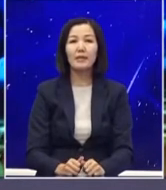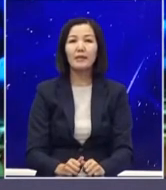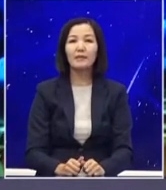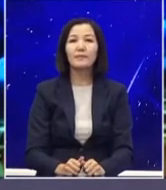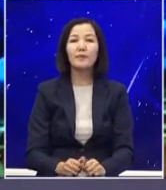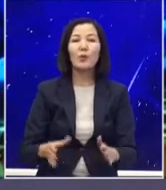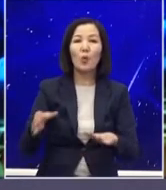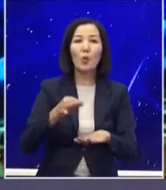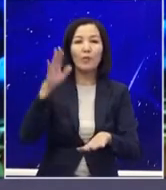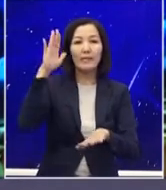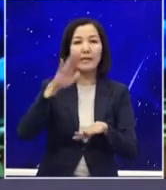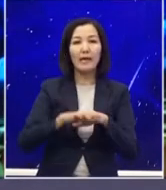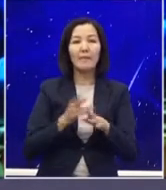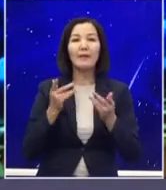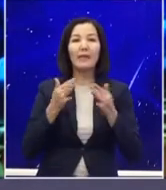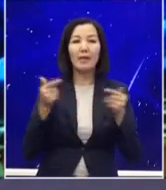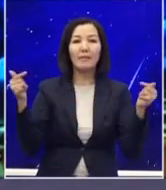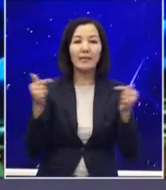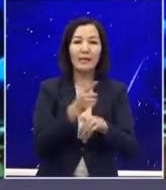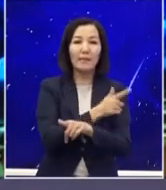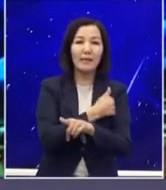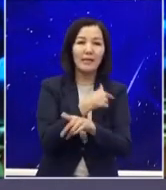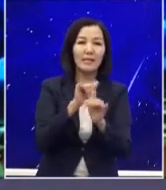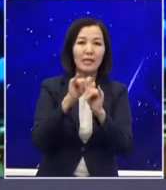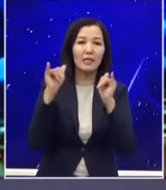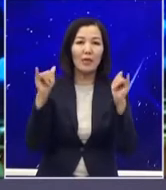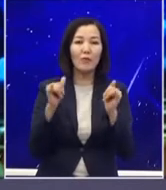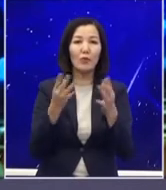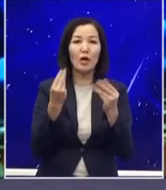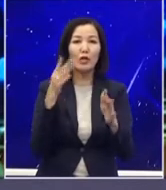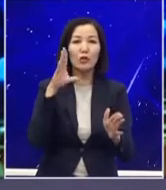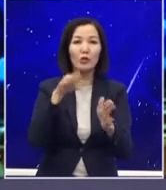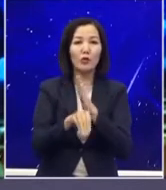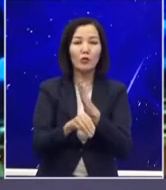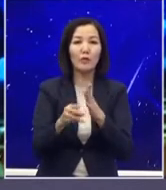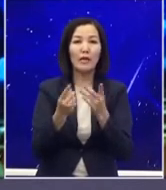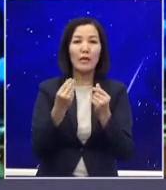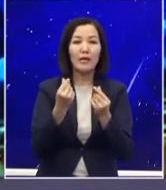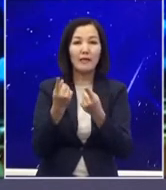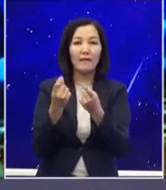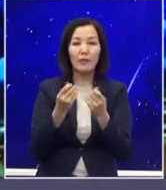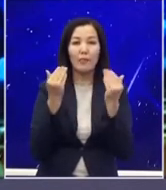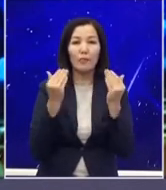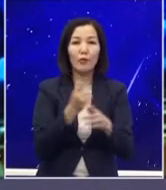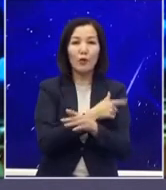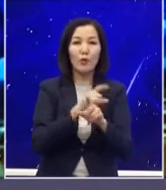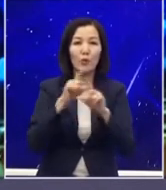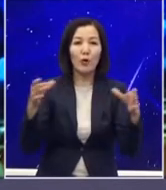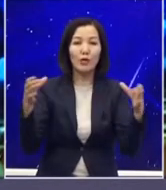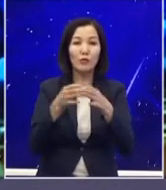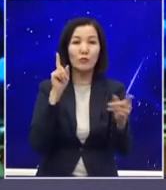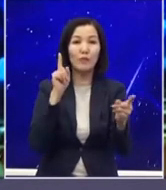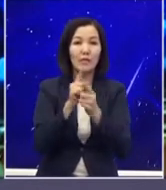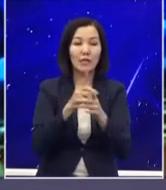Кеңескен іс келелі болады. Облыс әкімі талабына сәйкес медицинаның дамуына қаржы құйғысы бар инвесторлар бүгін аурухана ұжыммен